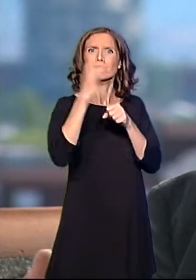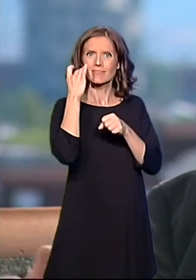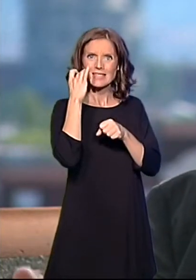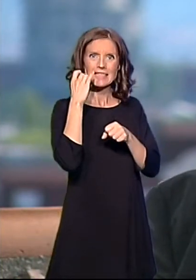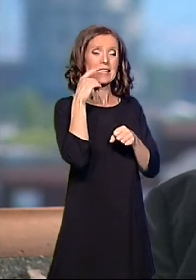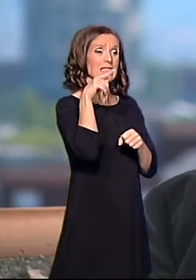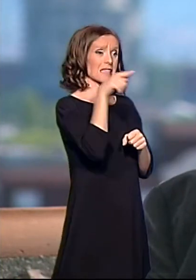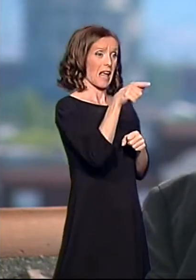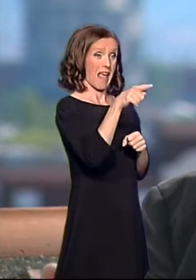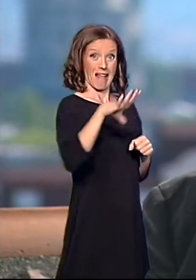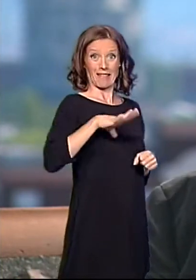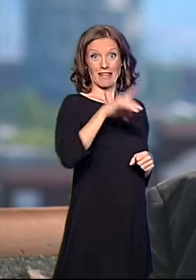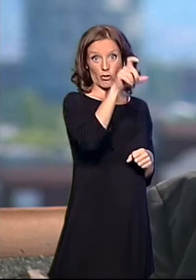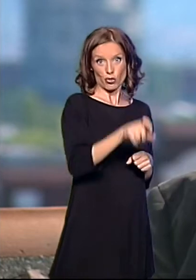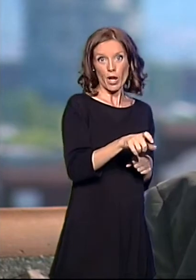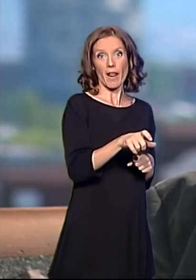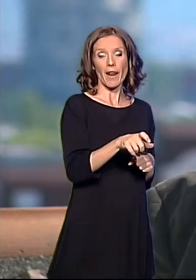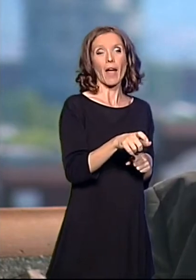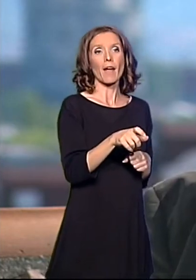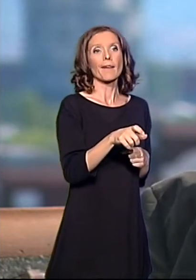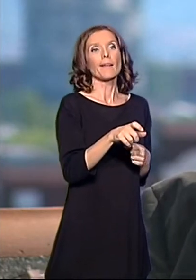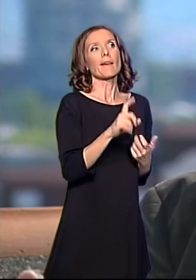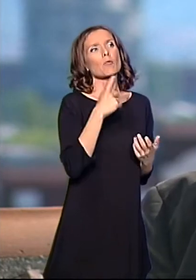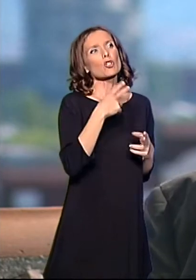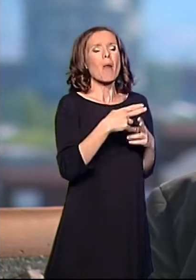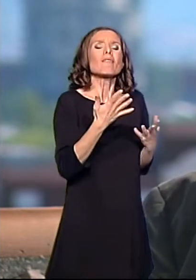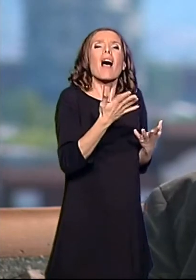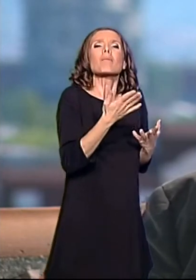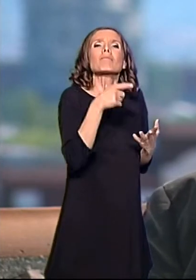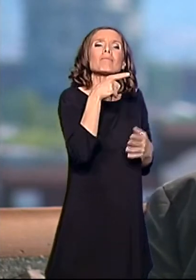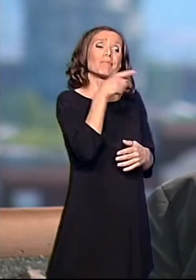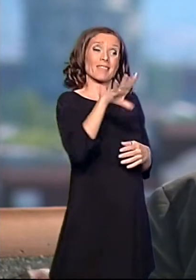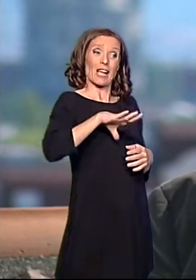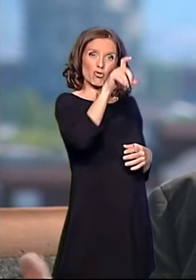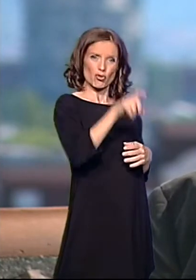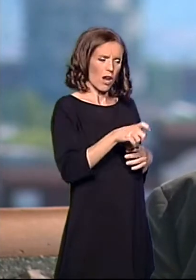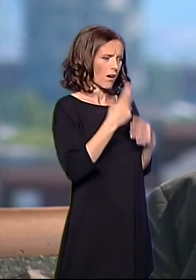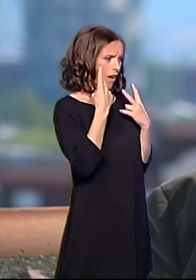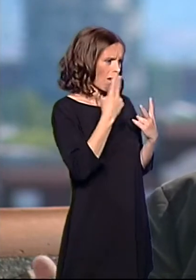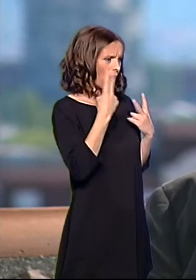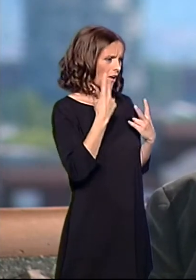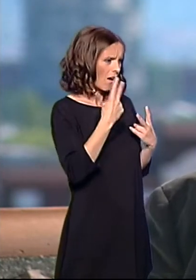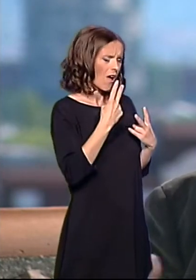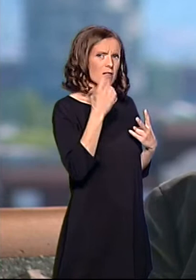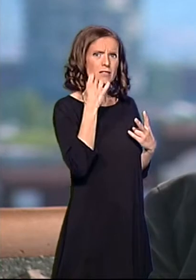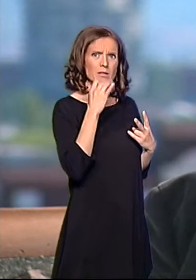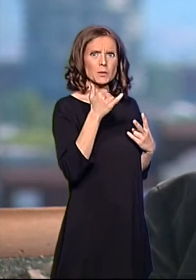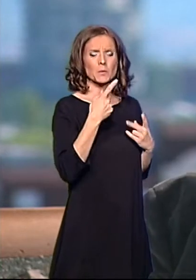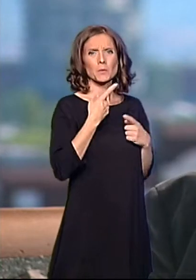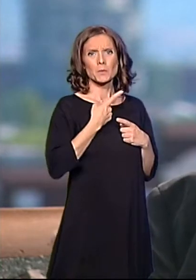na neki način, hajde reći, ne možemo baš reći nevino, ali koja osjeća određenu empatiju prema Afroamerikancima i